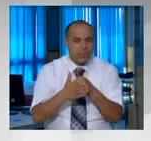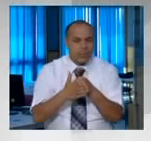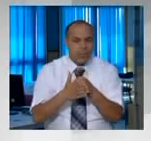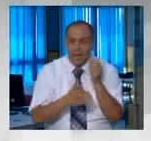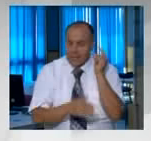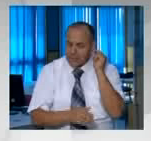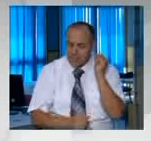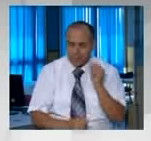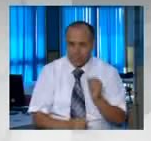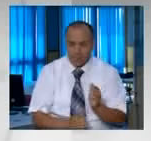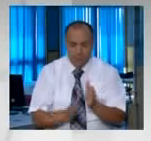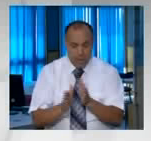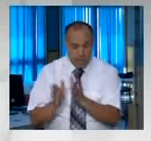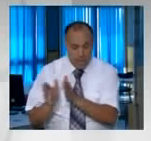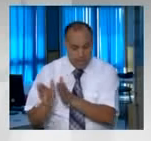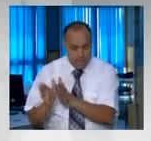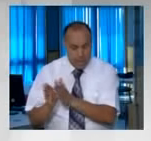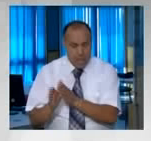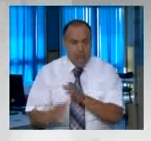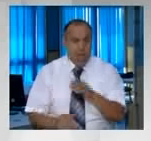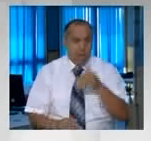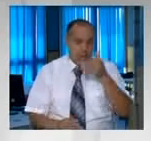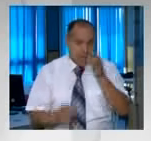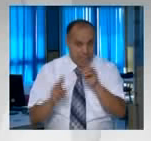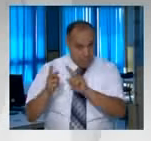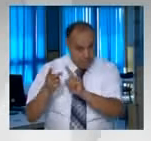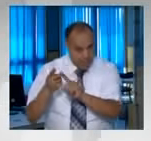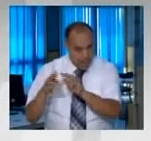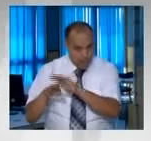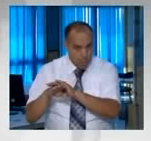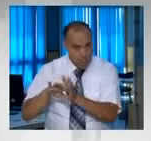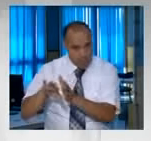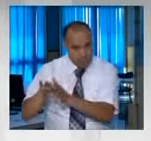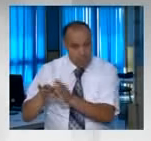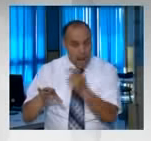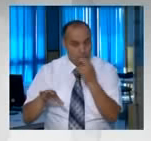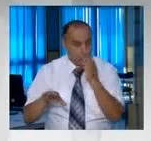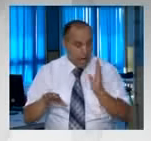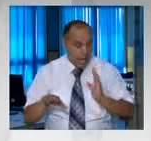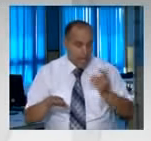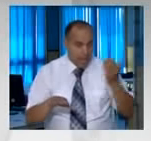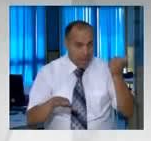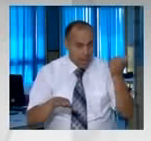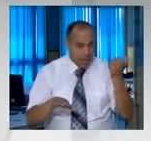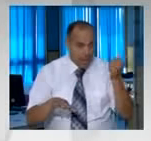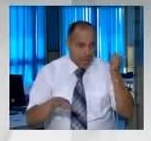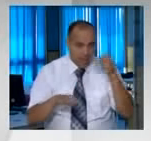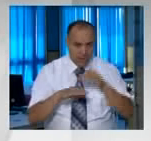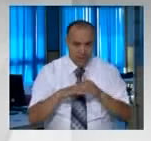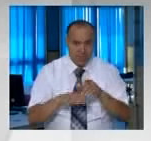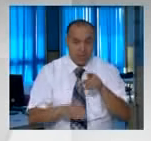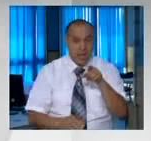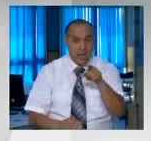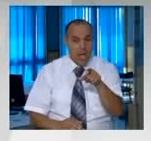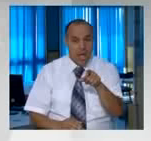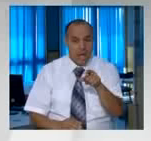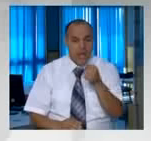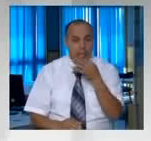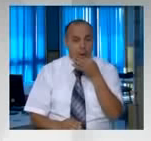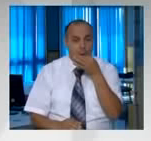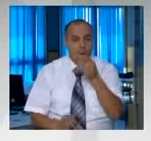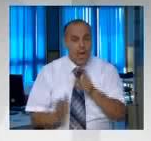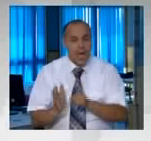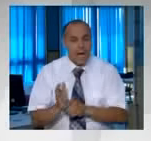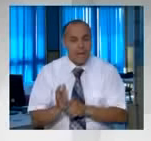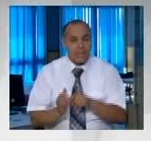القصرين. نعم. بالنسبة للعملية الأمنية اللي جدت البارح، هي عملية لو نحب نقول ونأكد